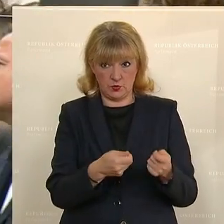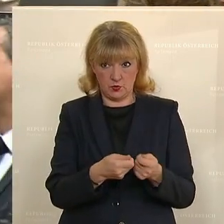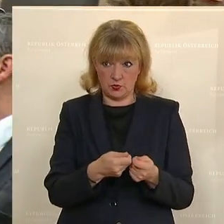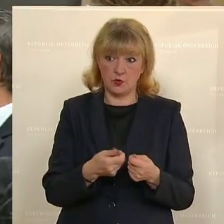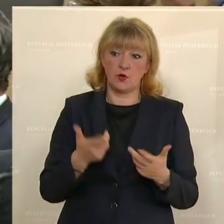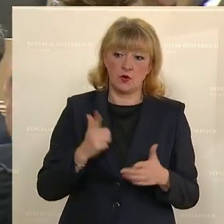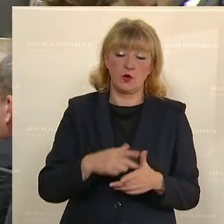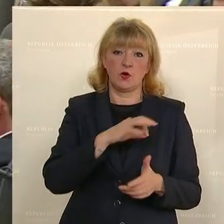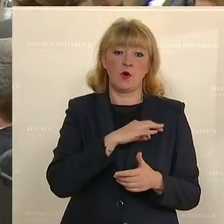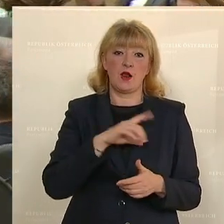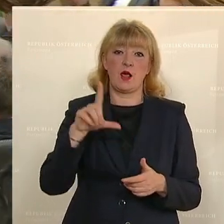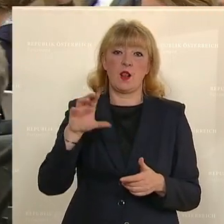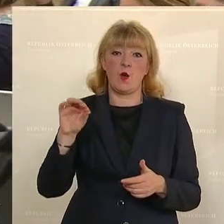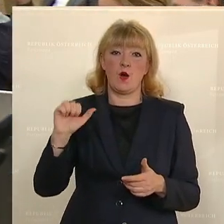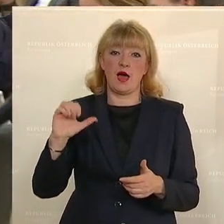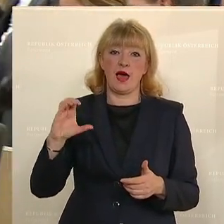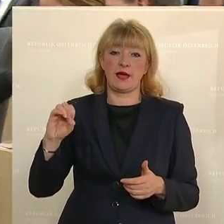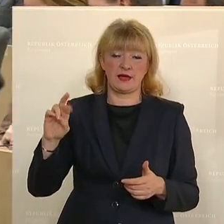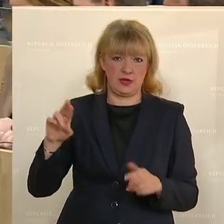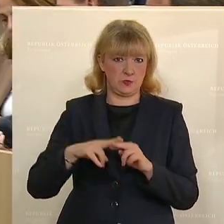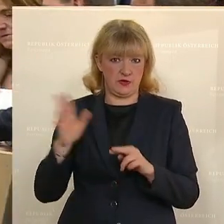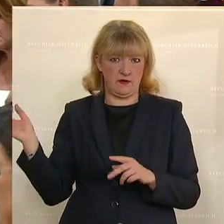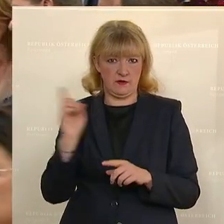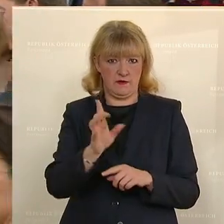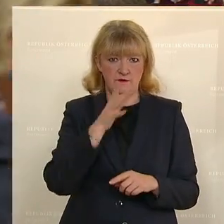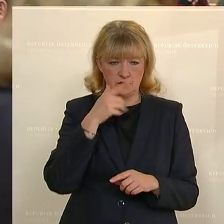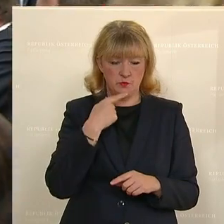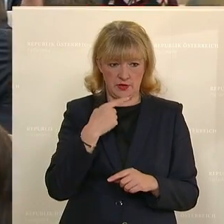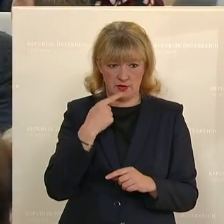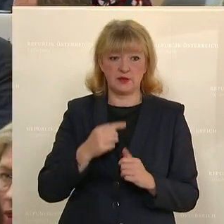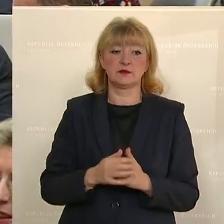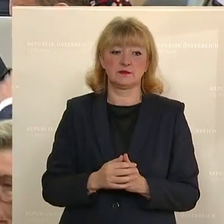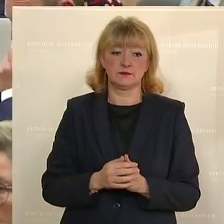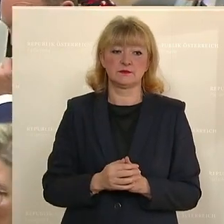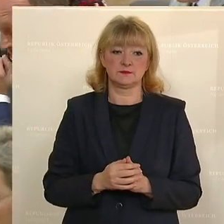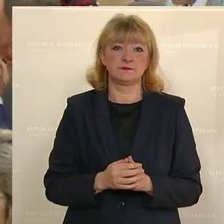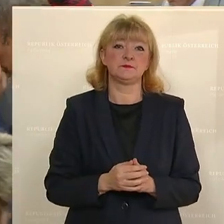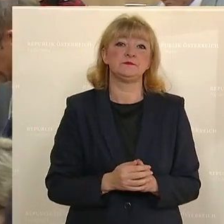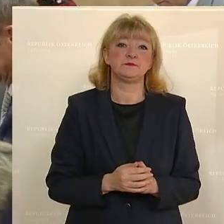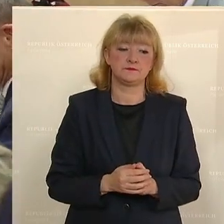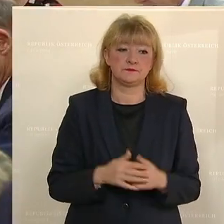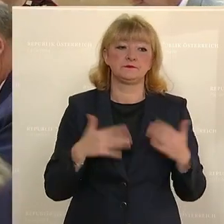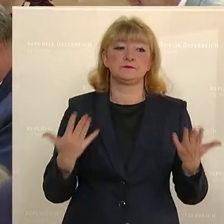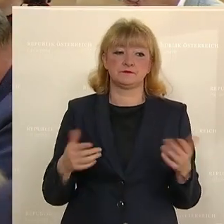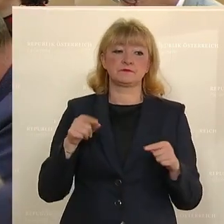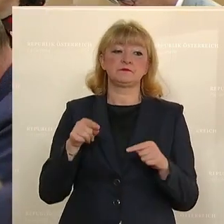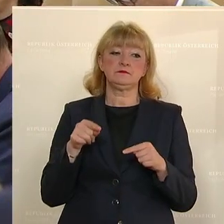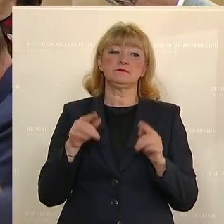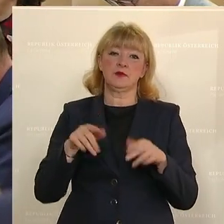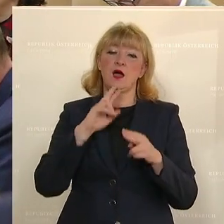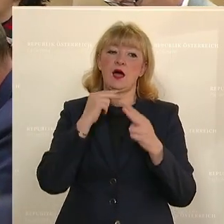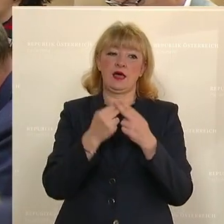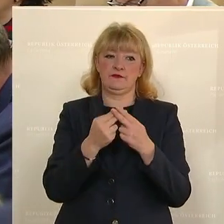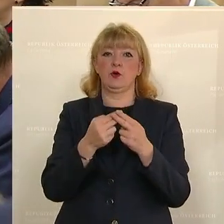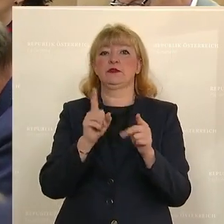das wird der Kollege Loacker, der irgendwann nach mir zum Reden kommt, sicher machen, nehme ich bereits die Antwort darauf